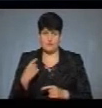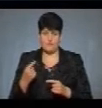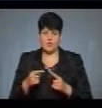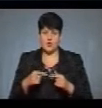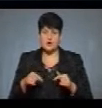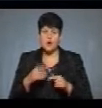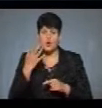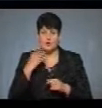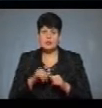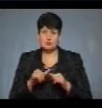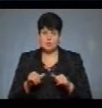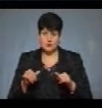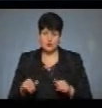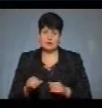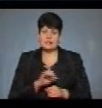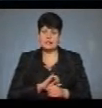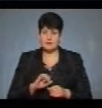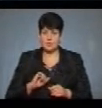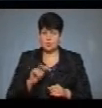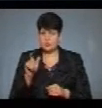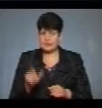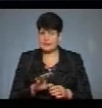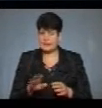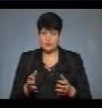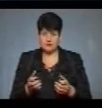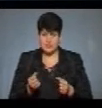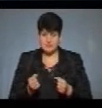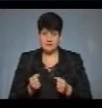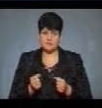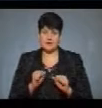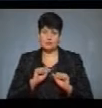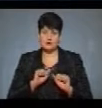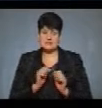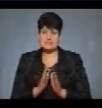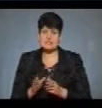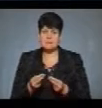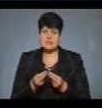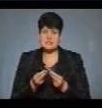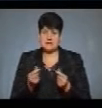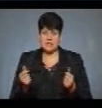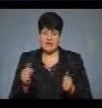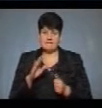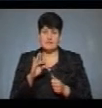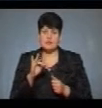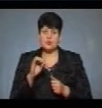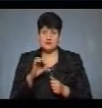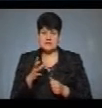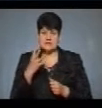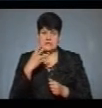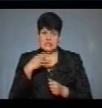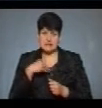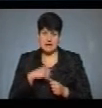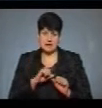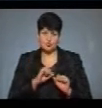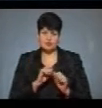вірус розмножується, коли терапії людина не отримує, імунна система зникає, вірус з'їдає повністю імунну систему